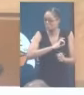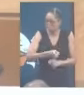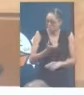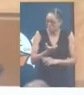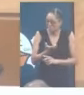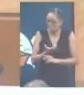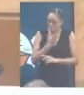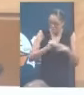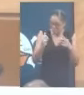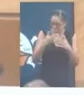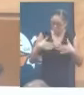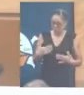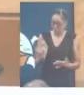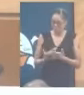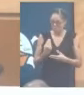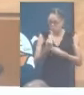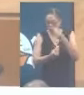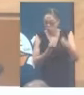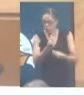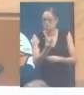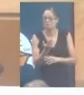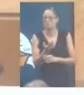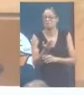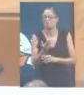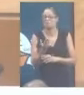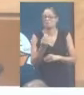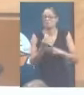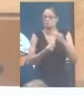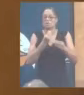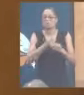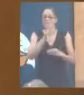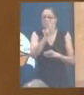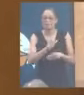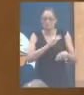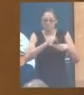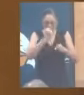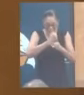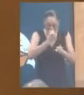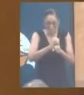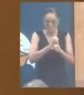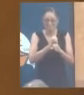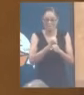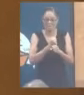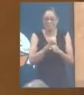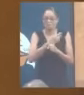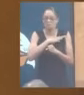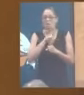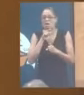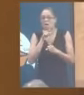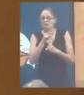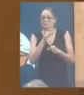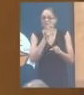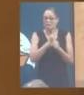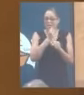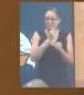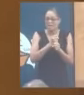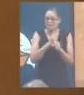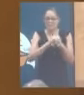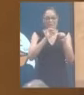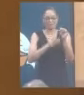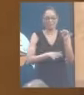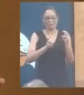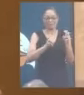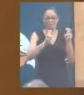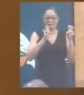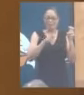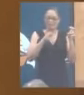quand vous faites ça, vous essayez de détruire quelqu'un qui fait un boulot, parce que le boulot qui est réalisé a des résultats, et